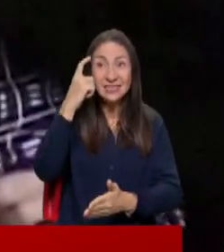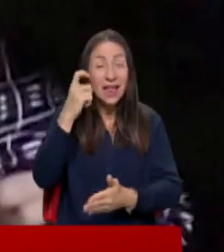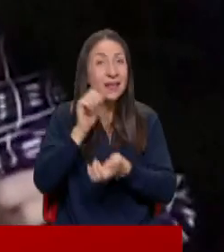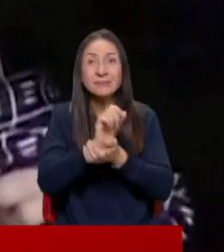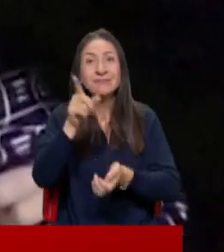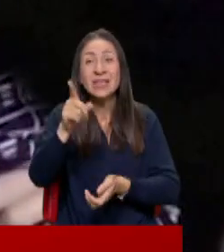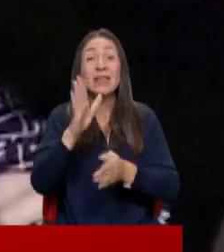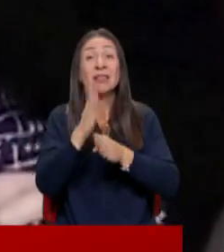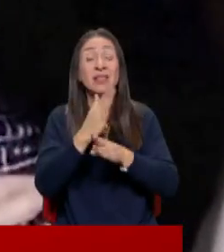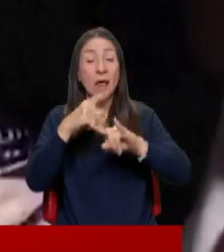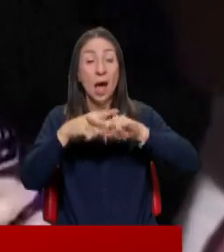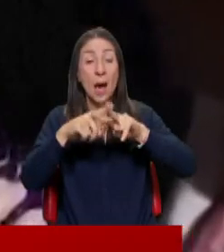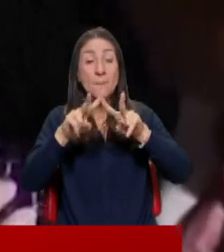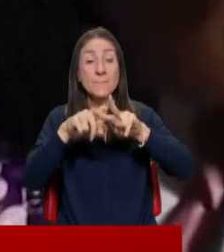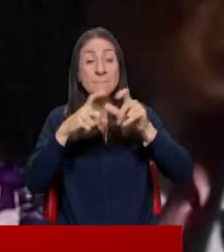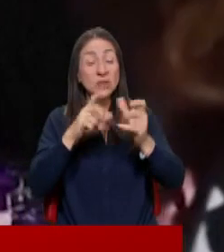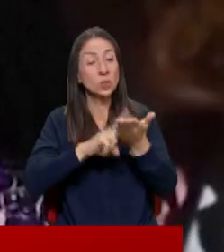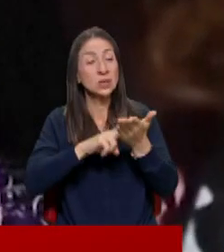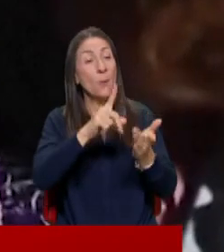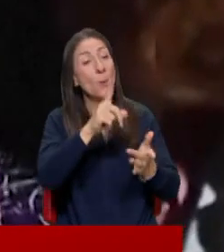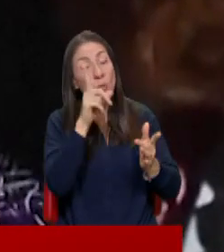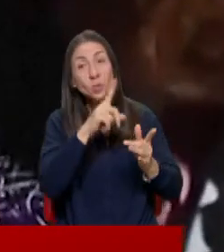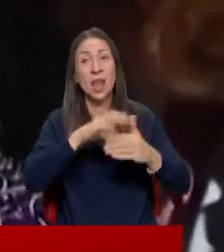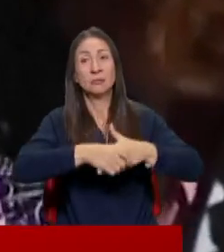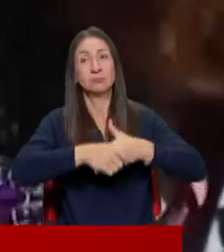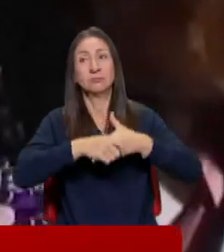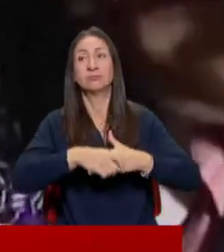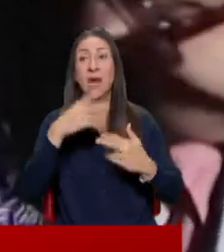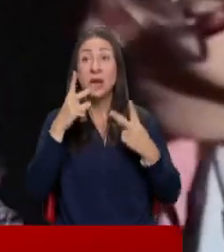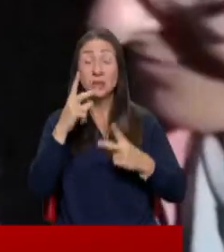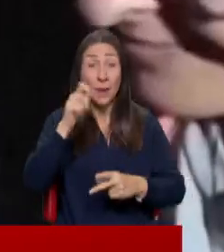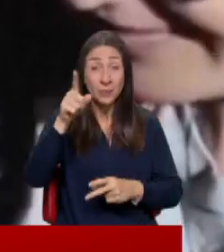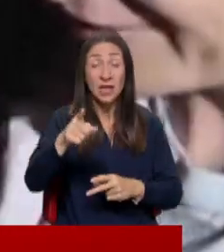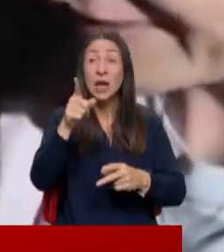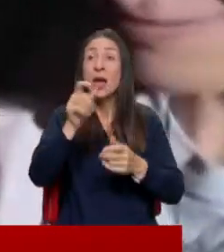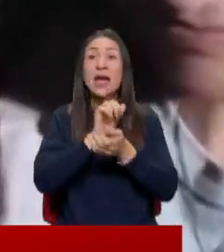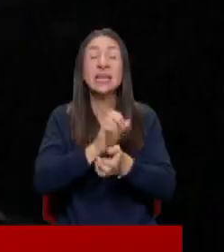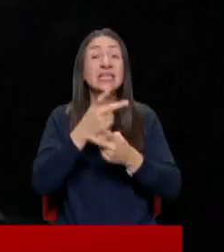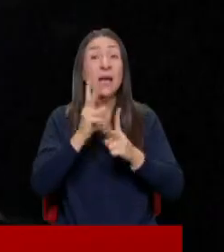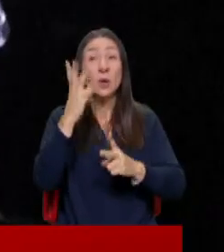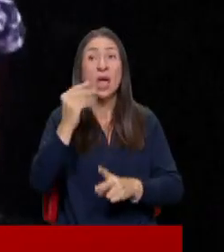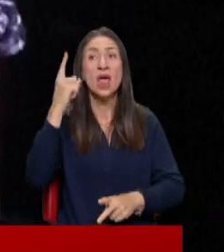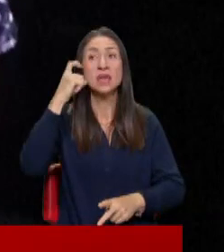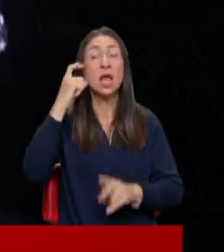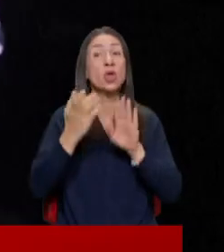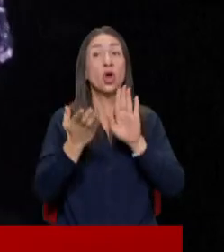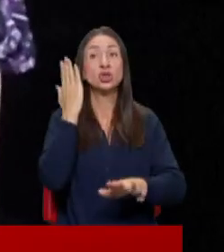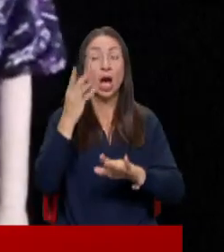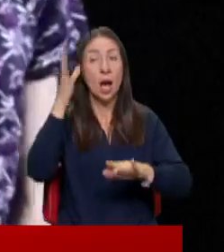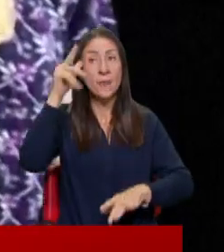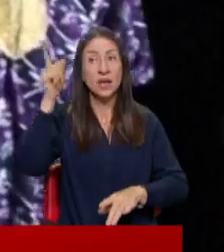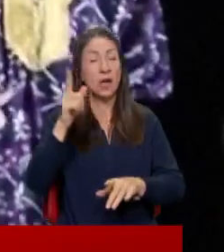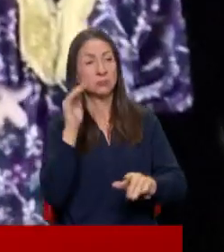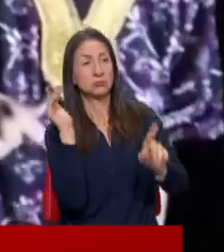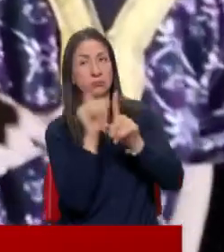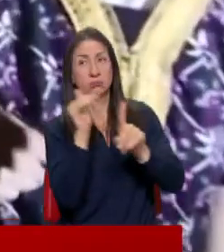rehine neden Hamas üyesinin elini sıktığını bu sözlerle anlattı. Rehinelerin serbest bırakılmasına İsrail'den önce Amerika'dan